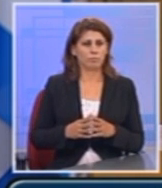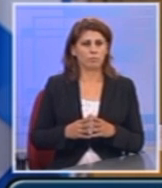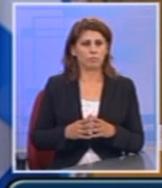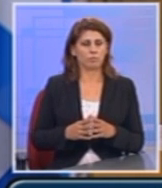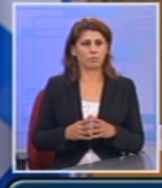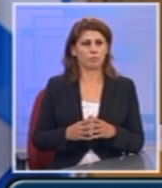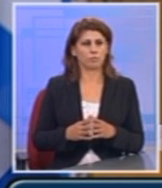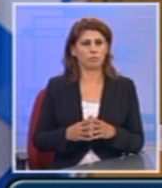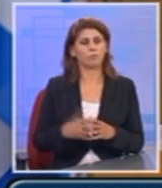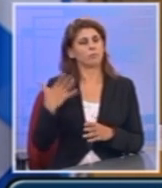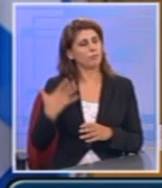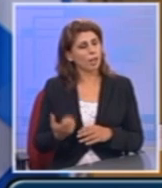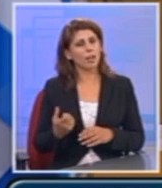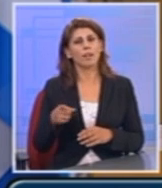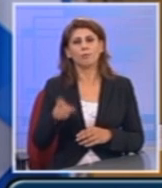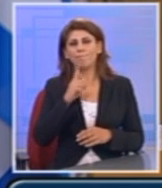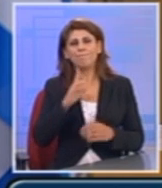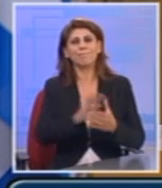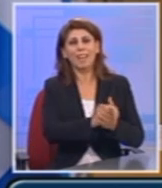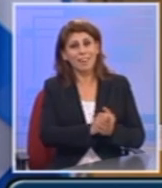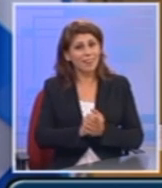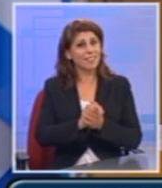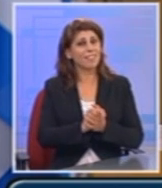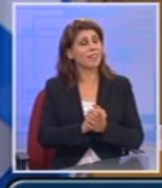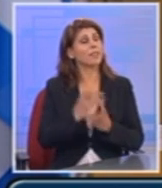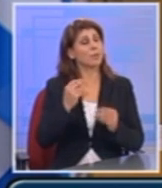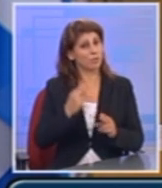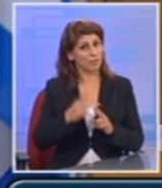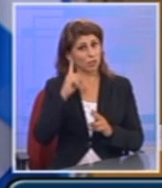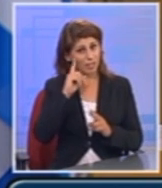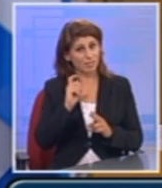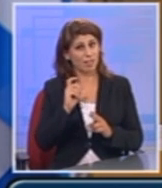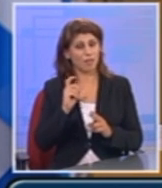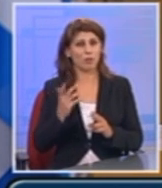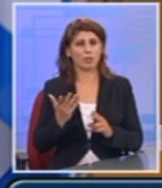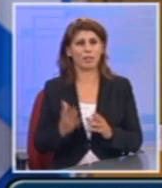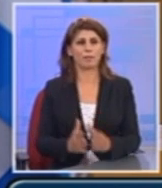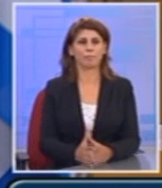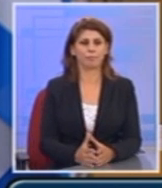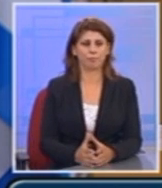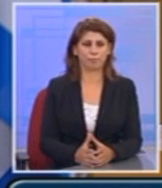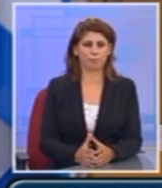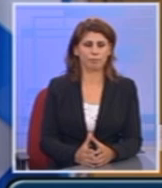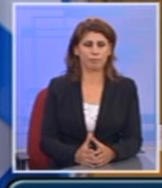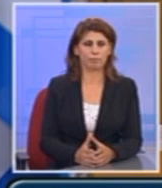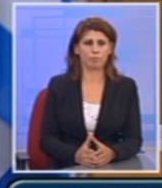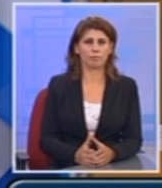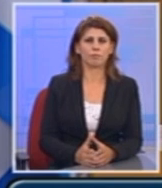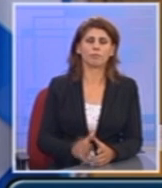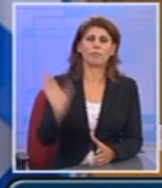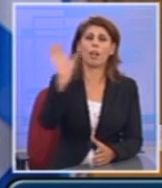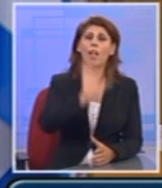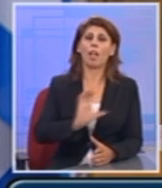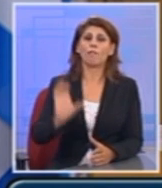την αλληλεγγύη και είναι πολύ σημαντικό να γνωρίζουμε ότι η τα ευρωπαϊκά